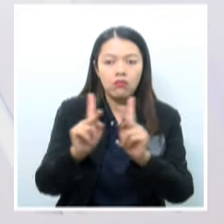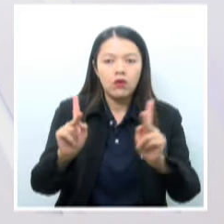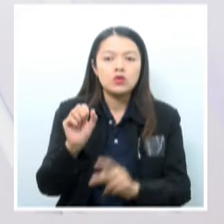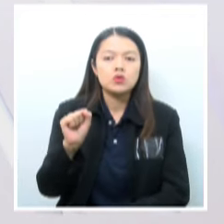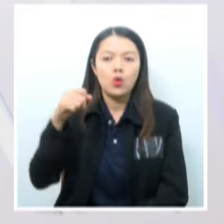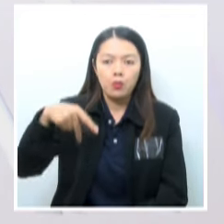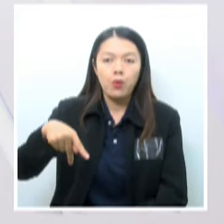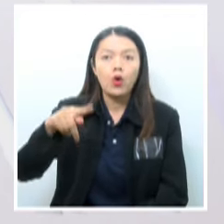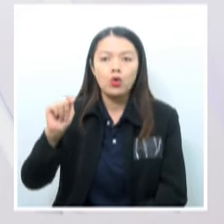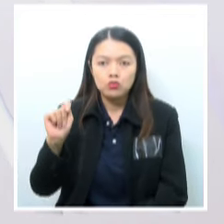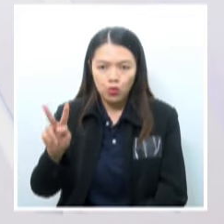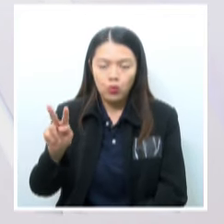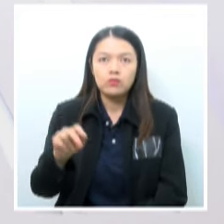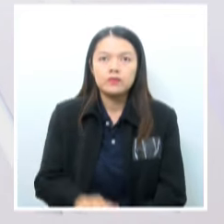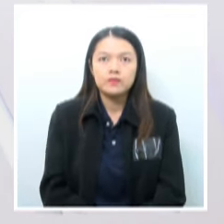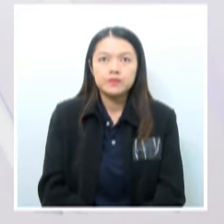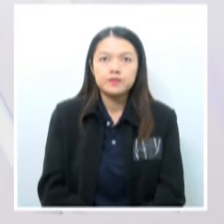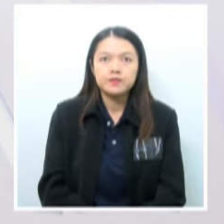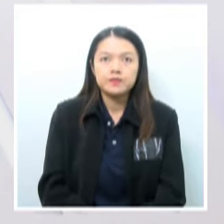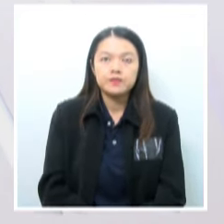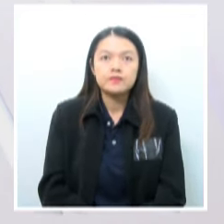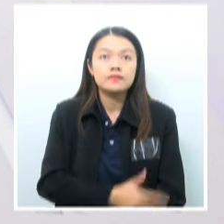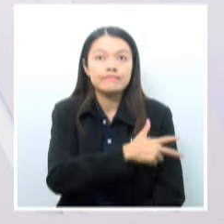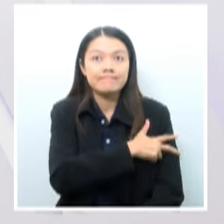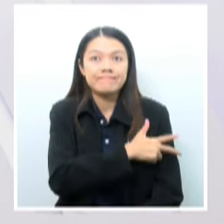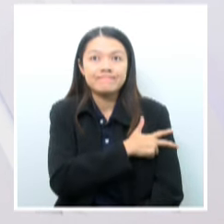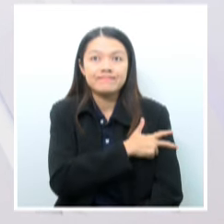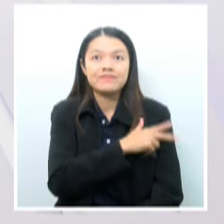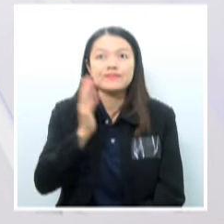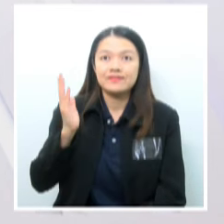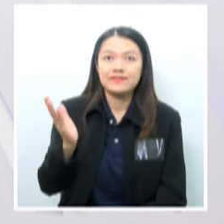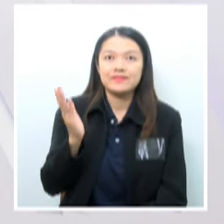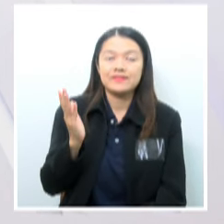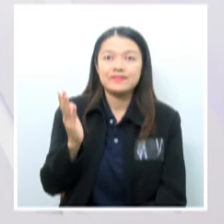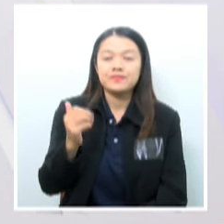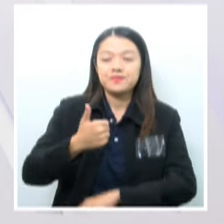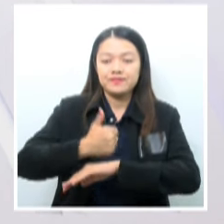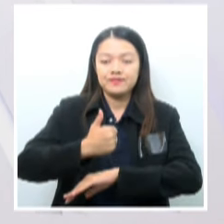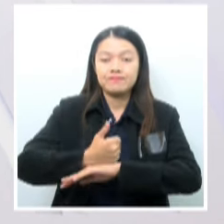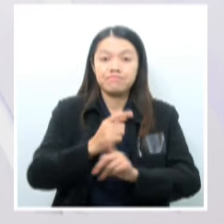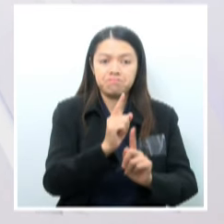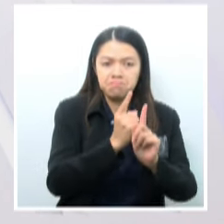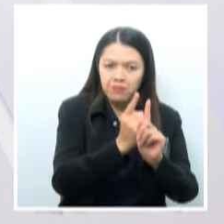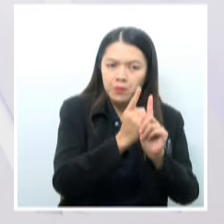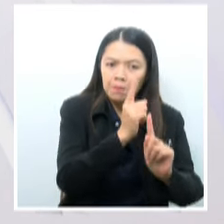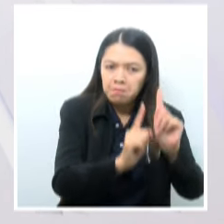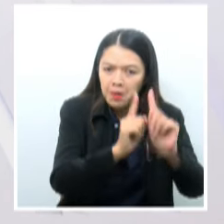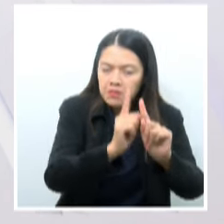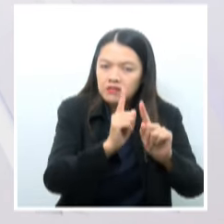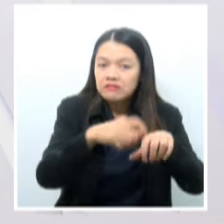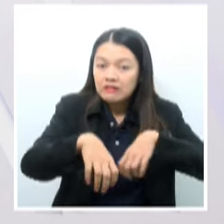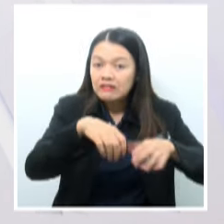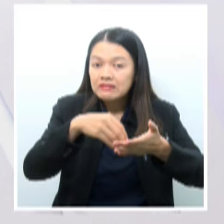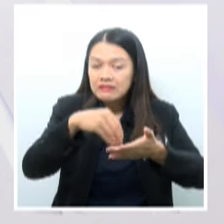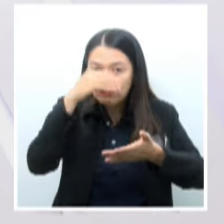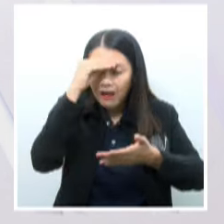าขั้นพื้นฐานค่ะท่านดร.สุภสินภูศรีโสมนะคะท่านผอ.สำนักติดตามและประเมินผลการจัดการศึกษาขั้นพื้นฐาน